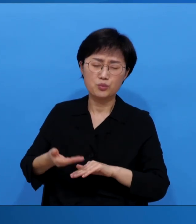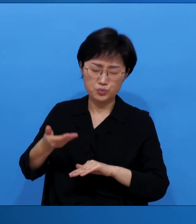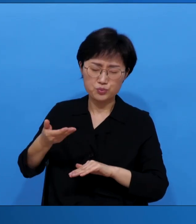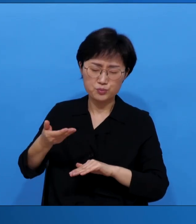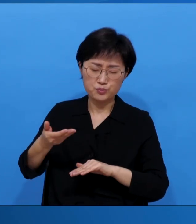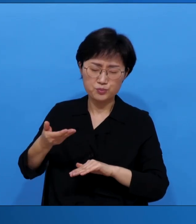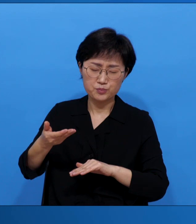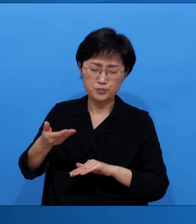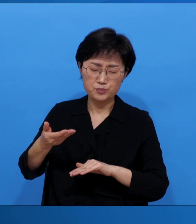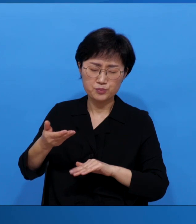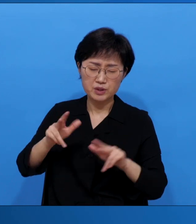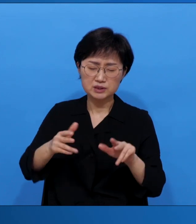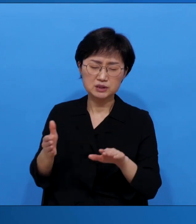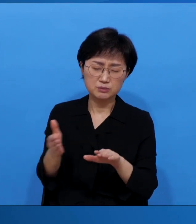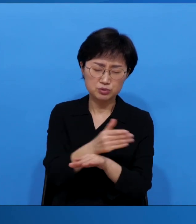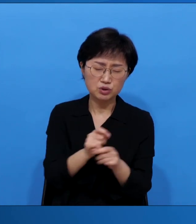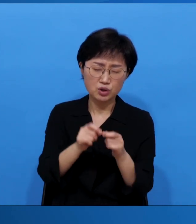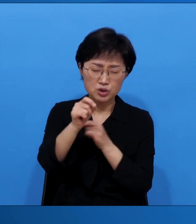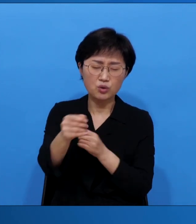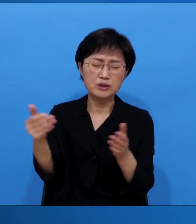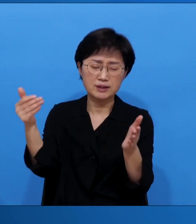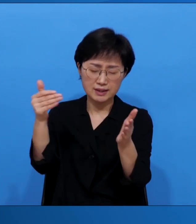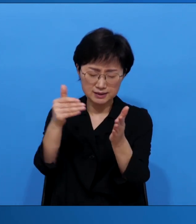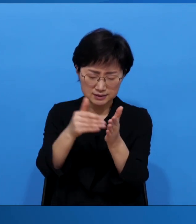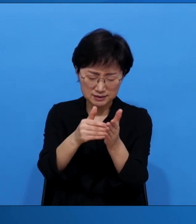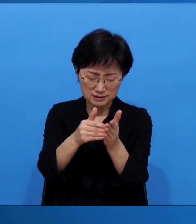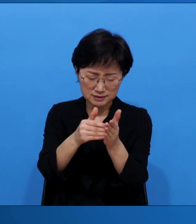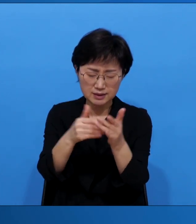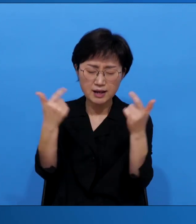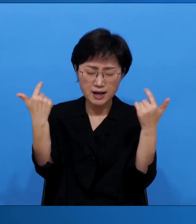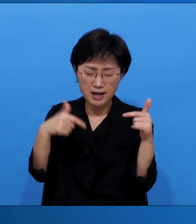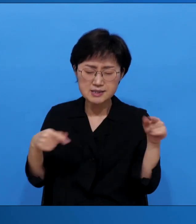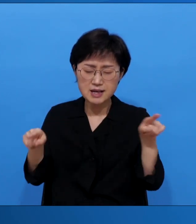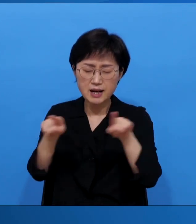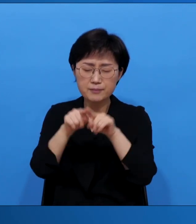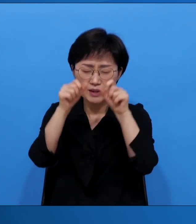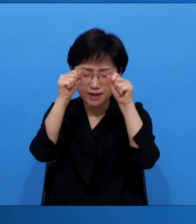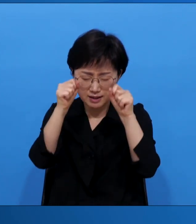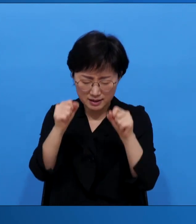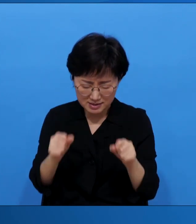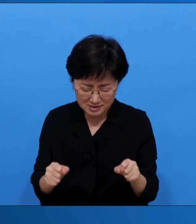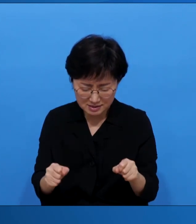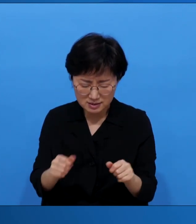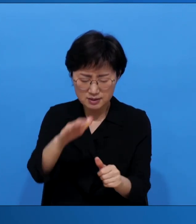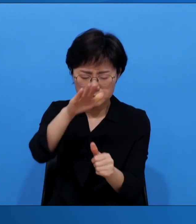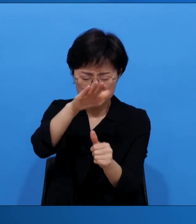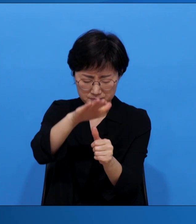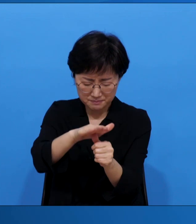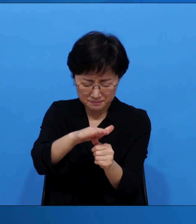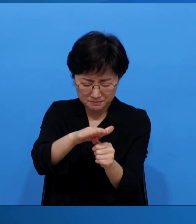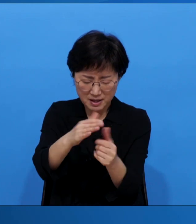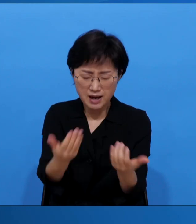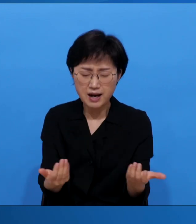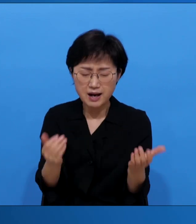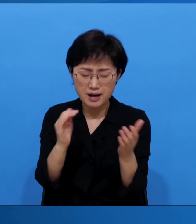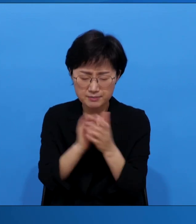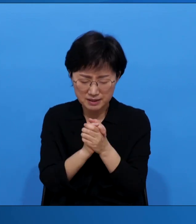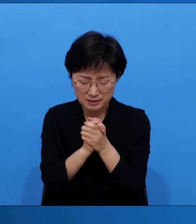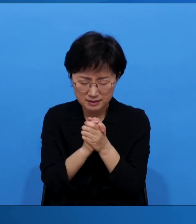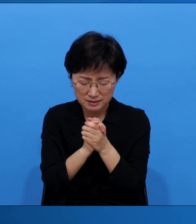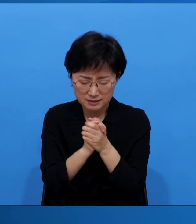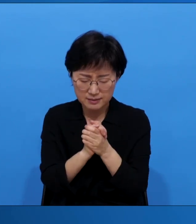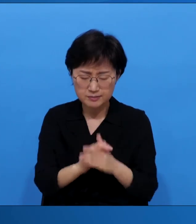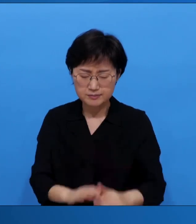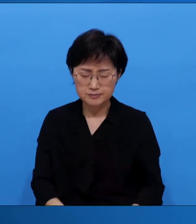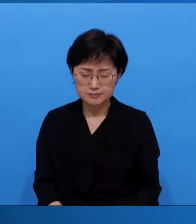their posterity, 지금부터 영원까지 be both now 항상 함께 계실지어다. and always 아멘. forevermore. Amen.